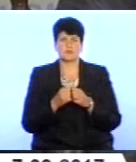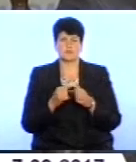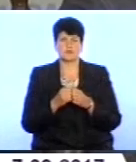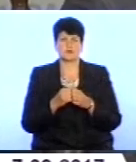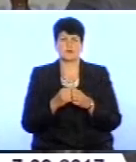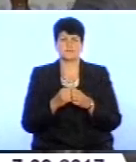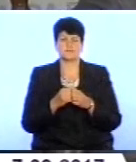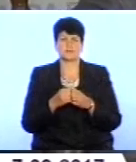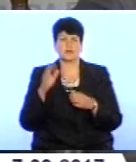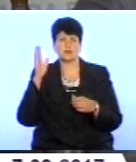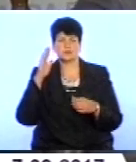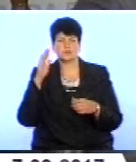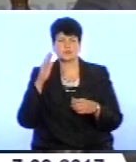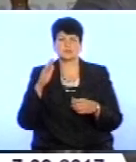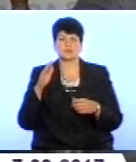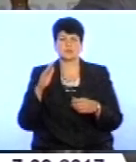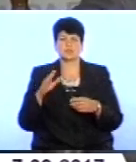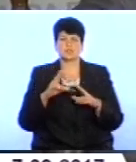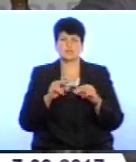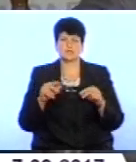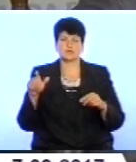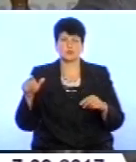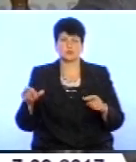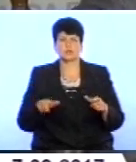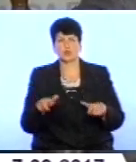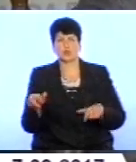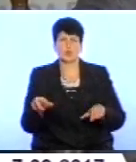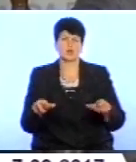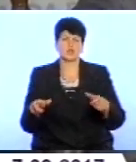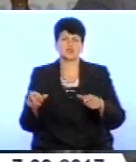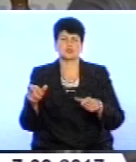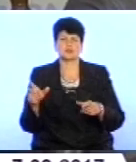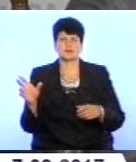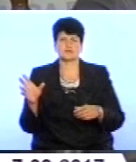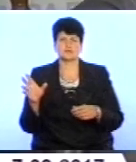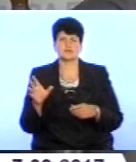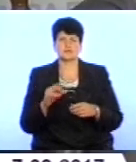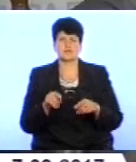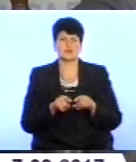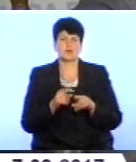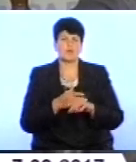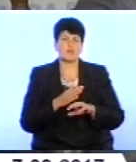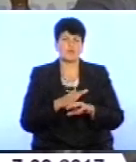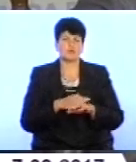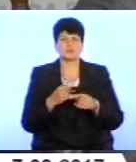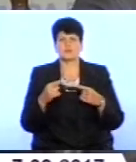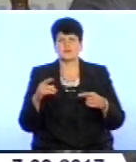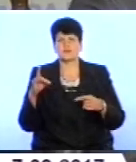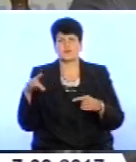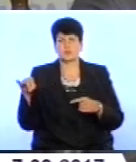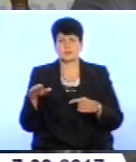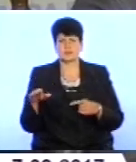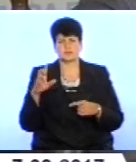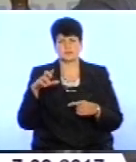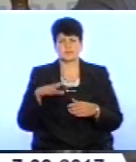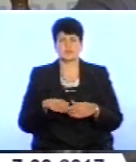катери, люди щасливі, і все воно таке, ті доріжки. Ну все це десь як в Польщі, чи десь в іншому